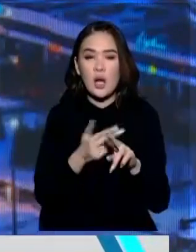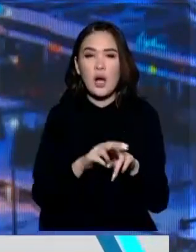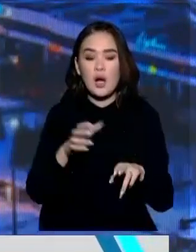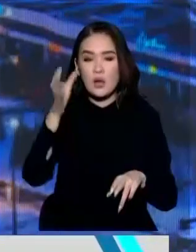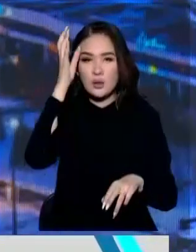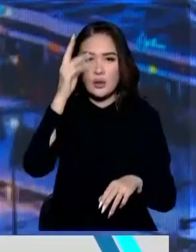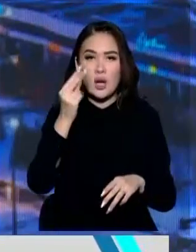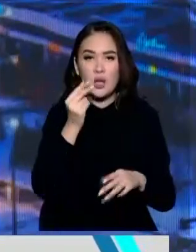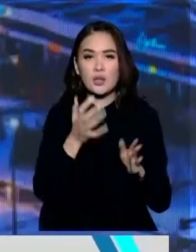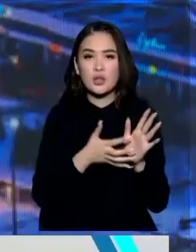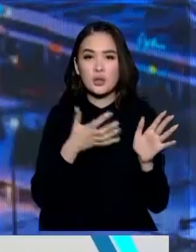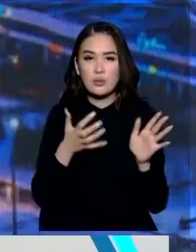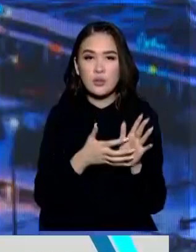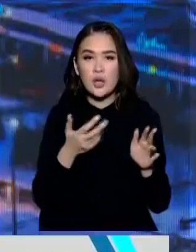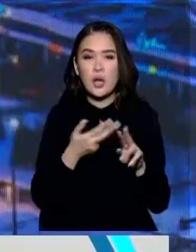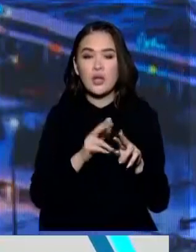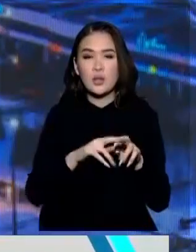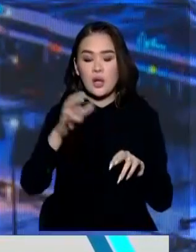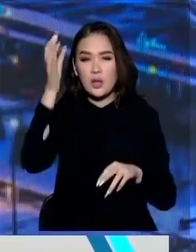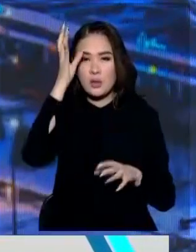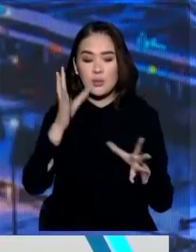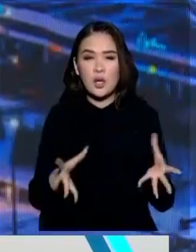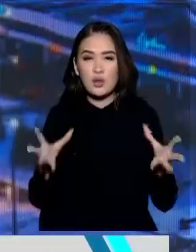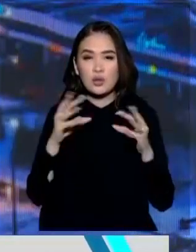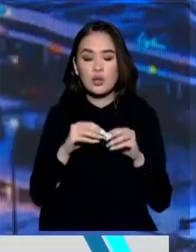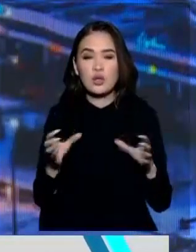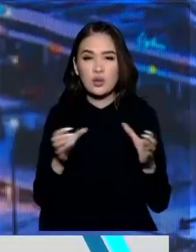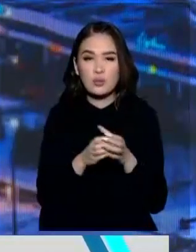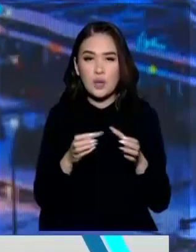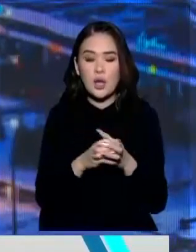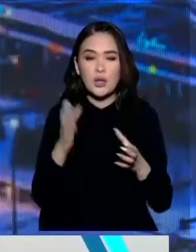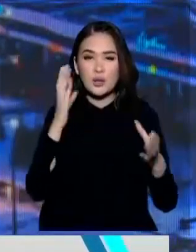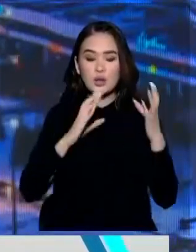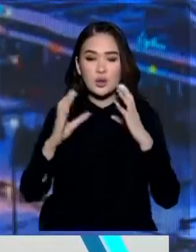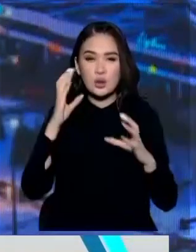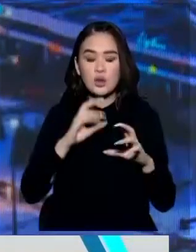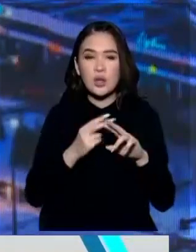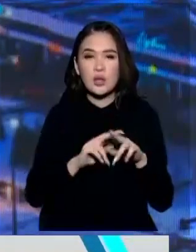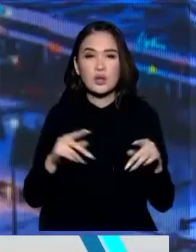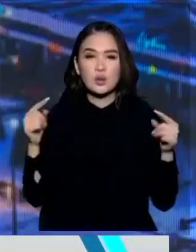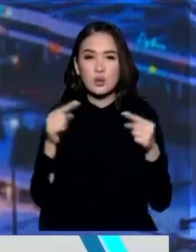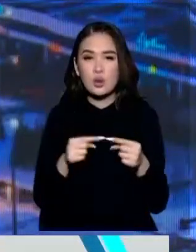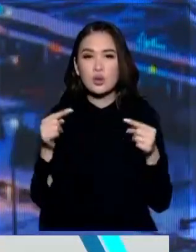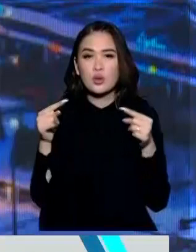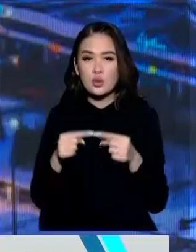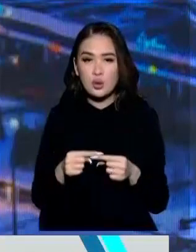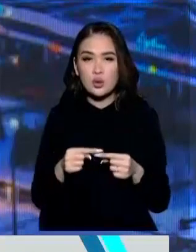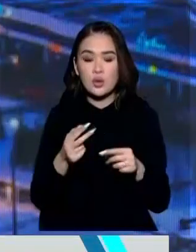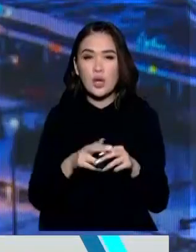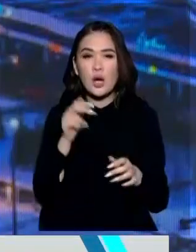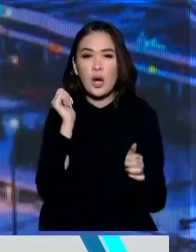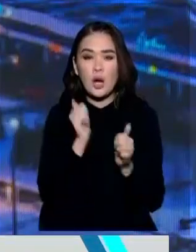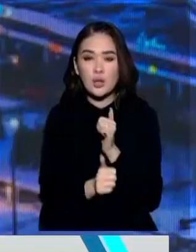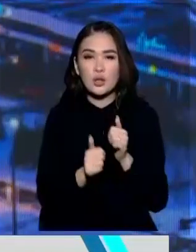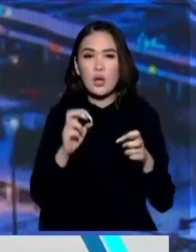ғалымға ақшаны жетпейді. Ғылыми қауымдастықты, ғылыми ұжымдарды, институттарымызды енді нақты әр